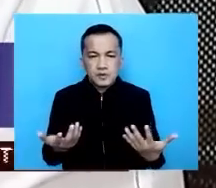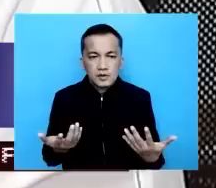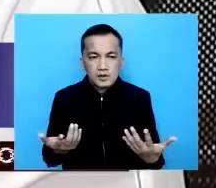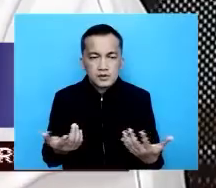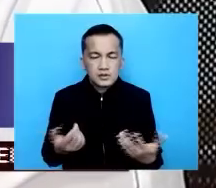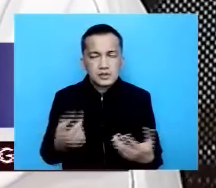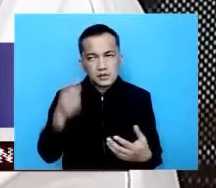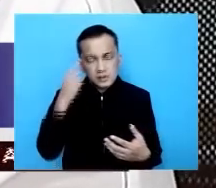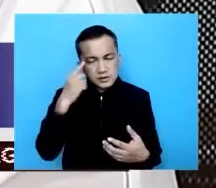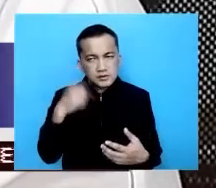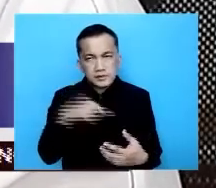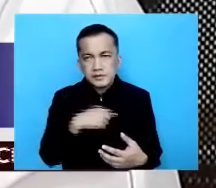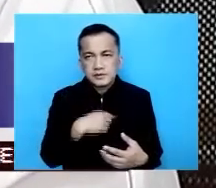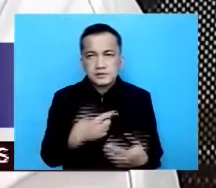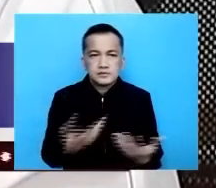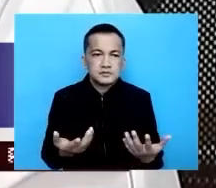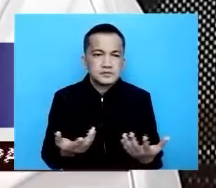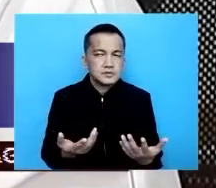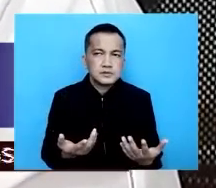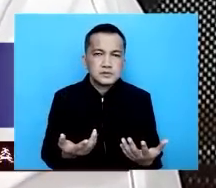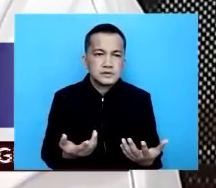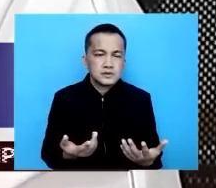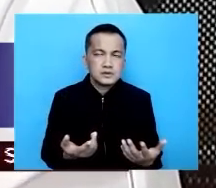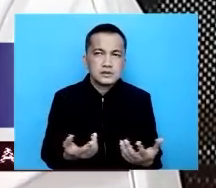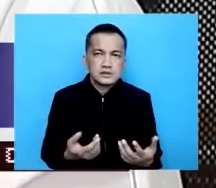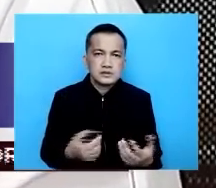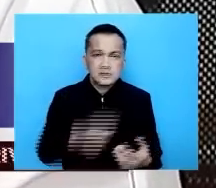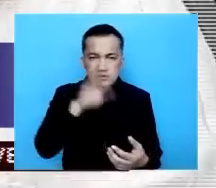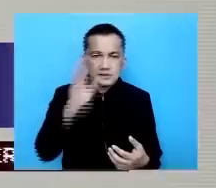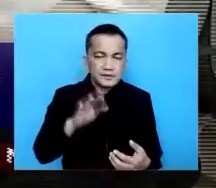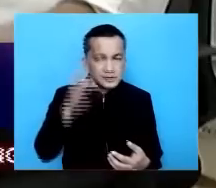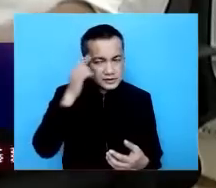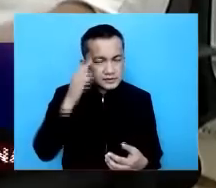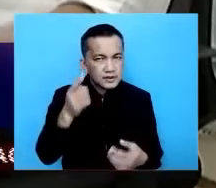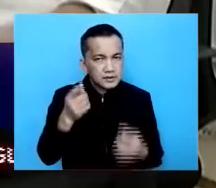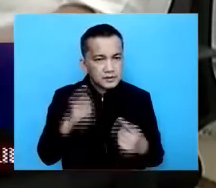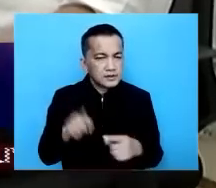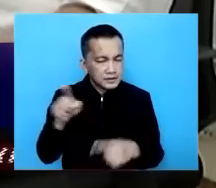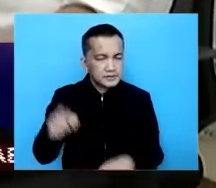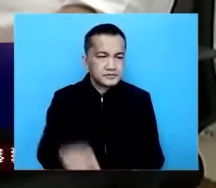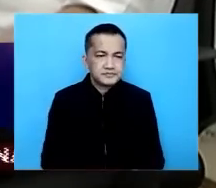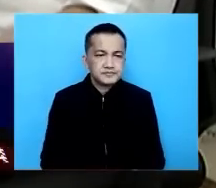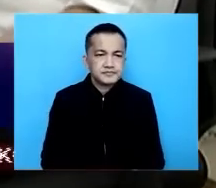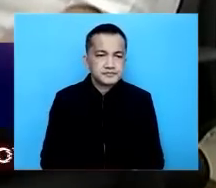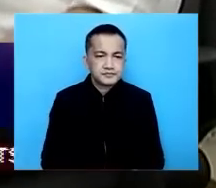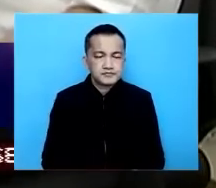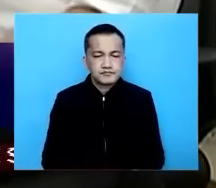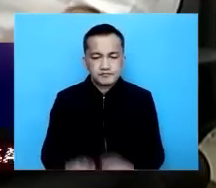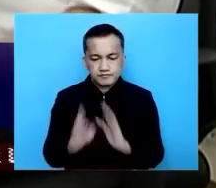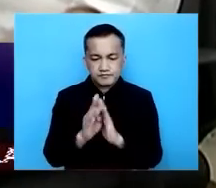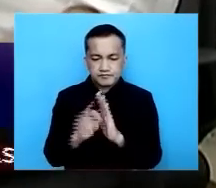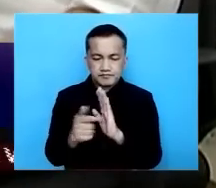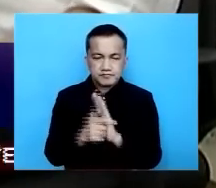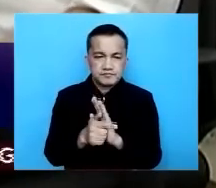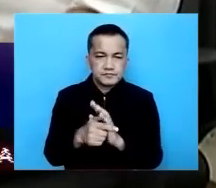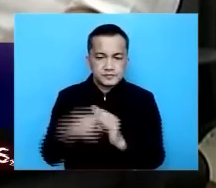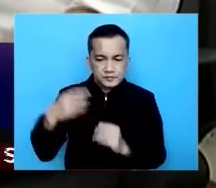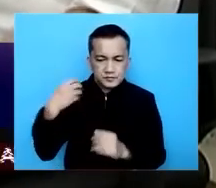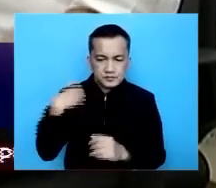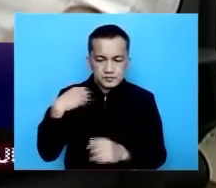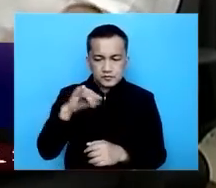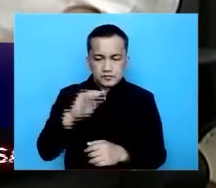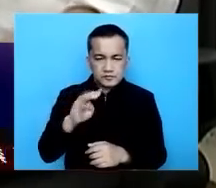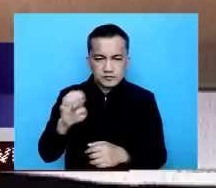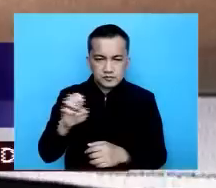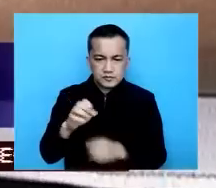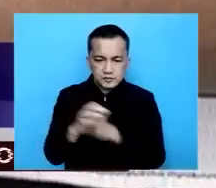naisip namin. Pero hindi namin inaakala na ganyan ang nangyayari. Sa background daw ng employer ni Jimmy na ibinigay ng